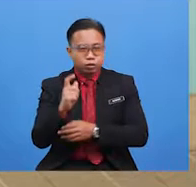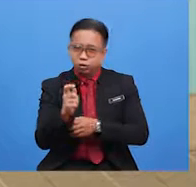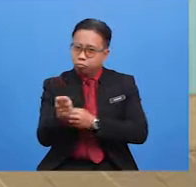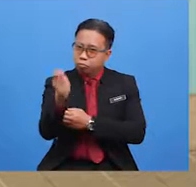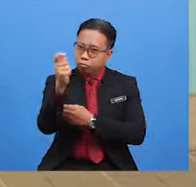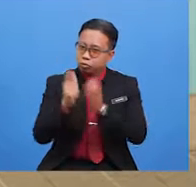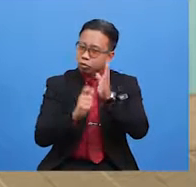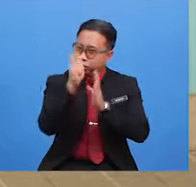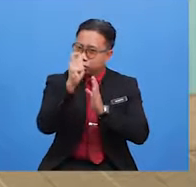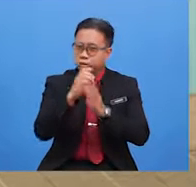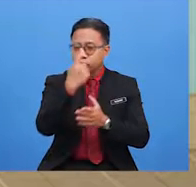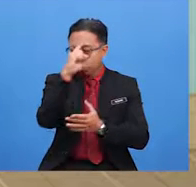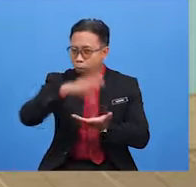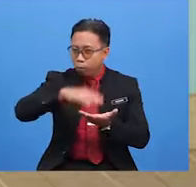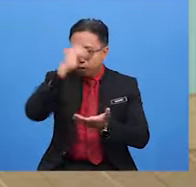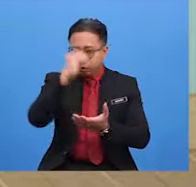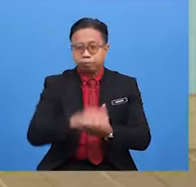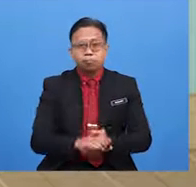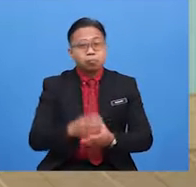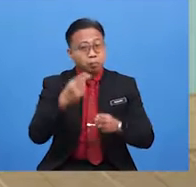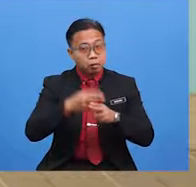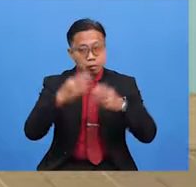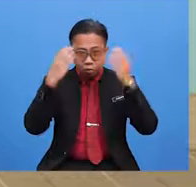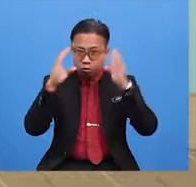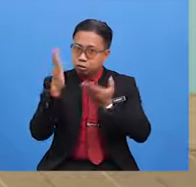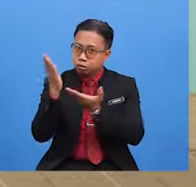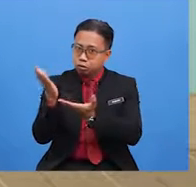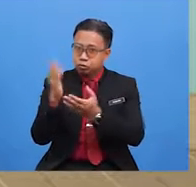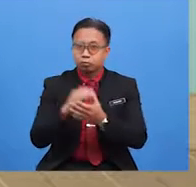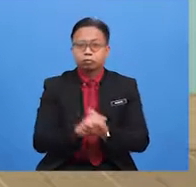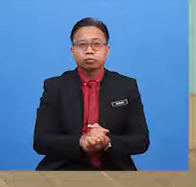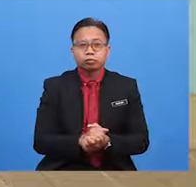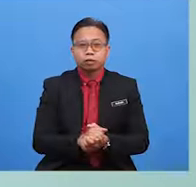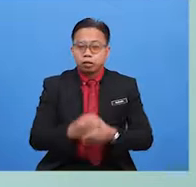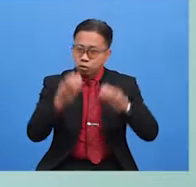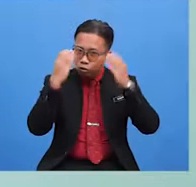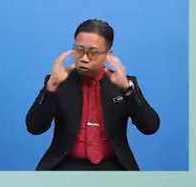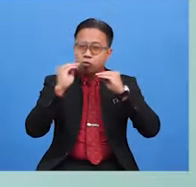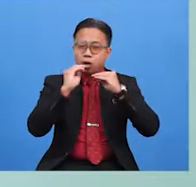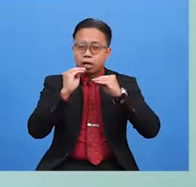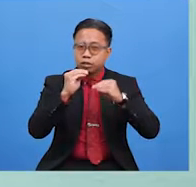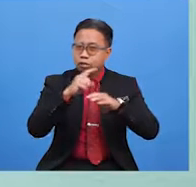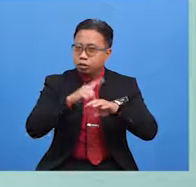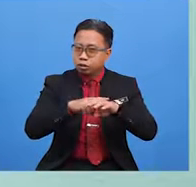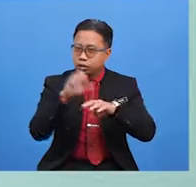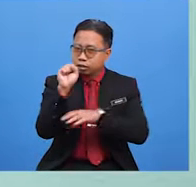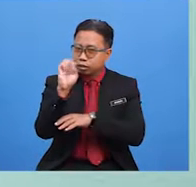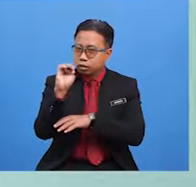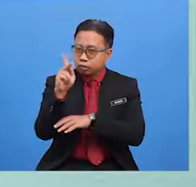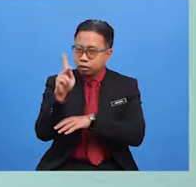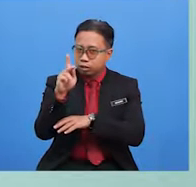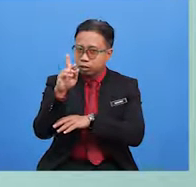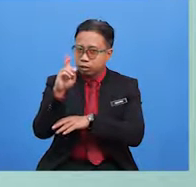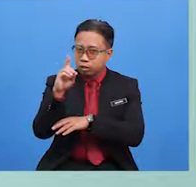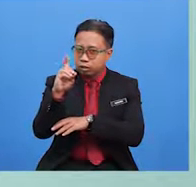zaman pembelajaran anda. Nama cikgu, Cikgu C. Cikgu mengajar di SNK Taman Desa, Kuala Lumpur.